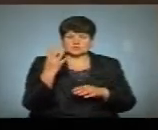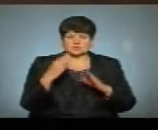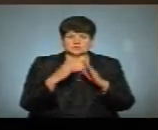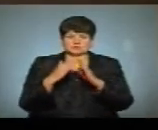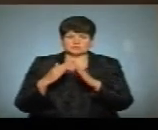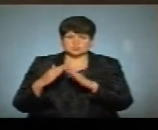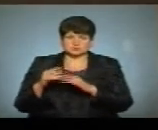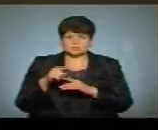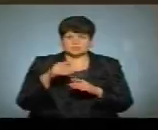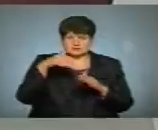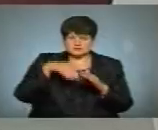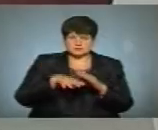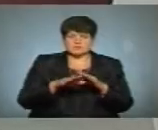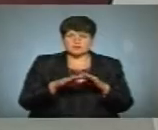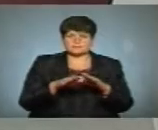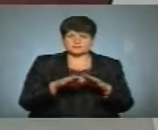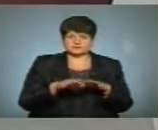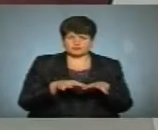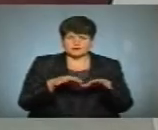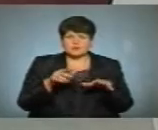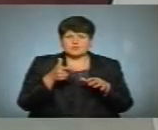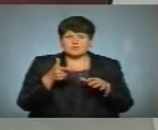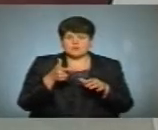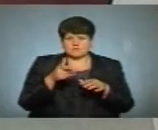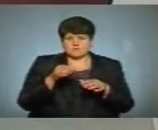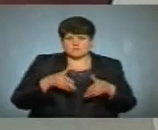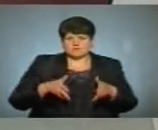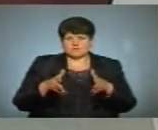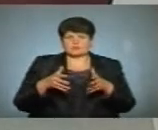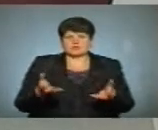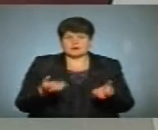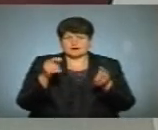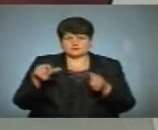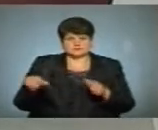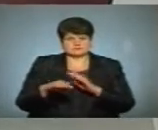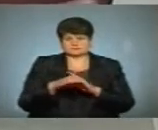будинки, у неї затопило город. За її словами, рятувальників у село не викликали.